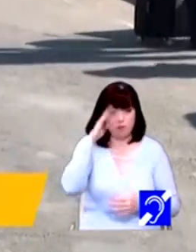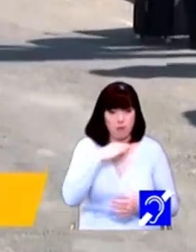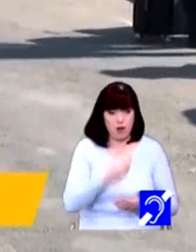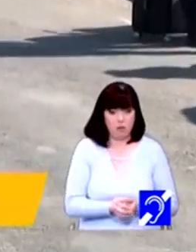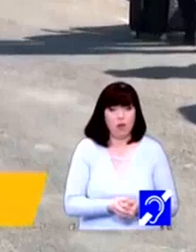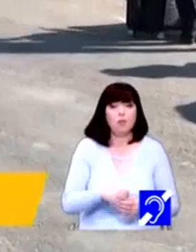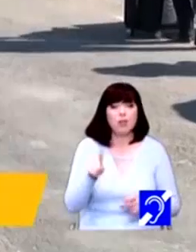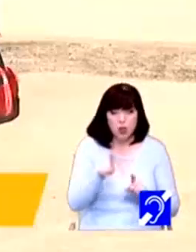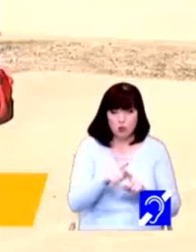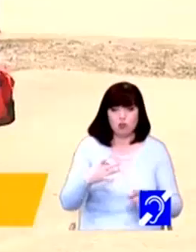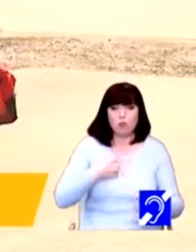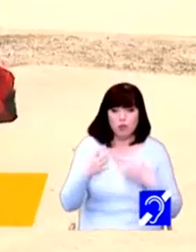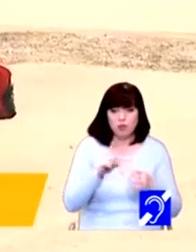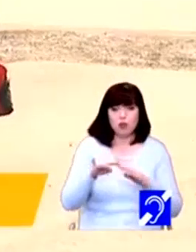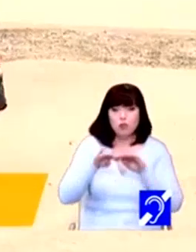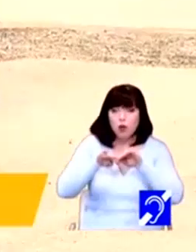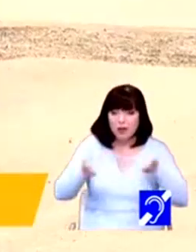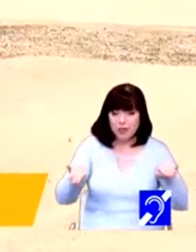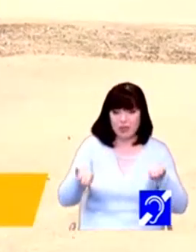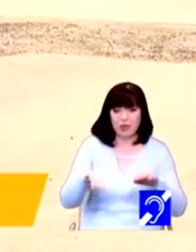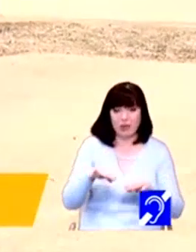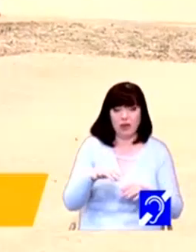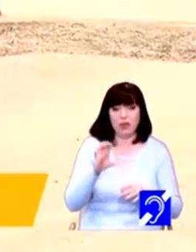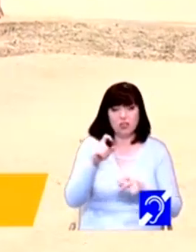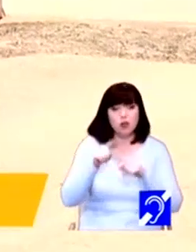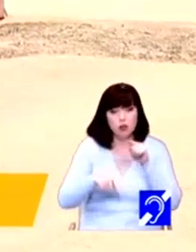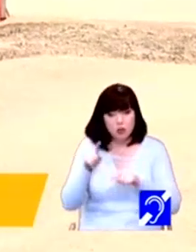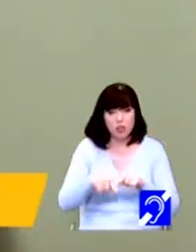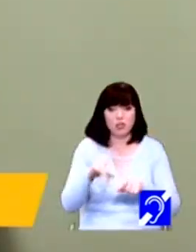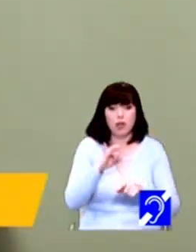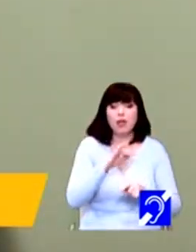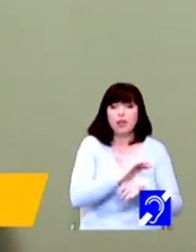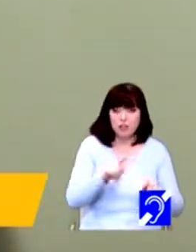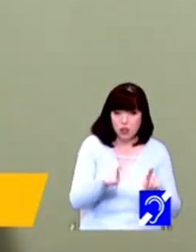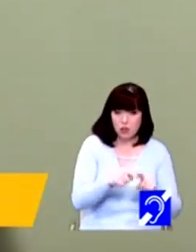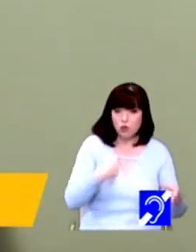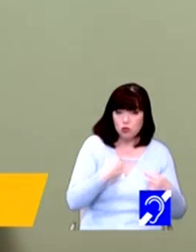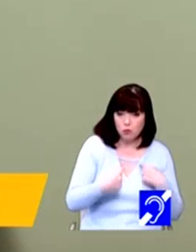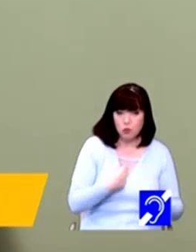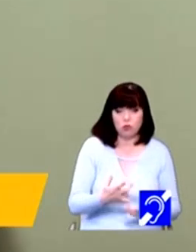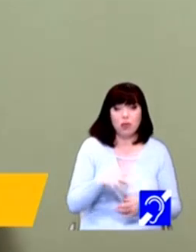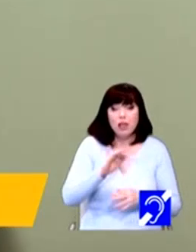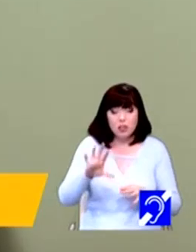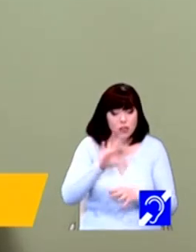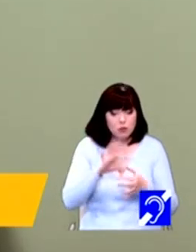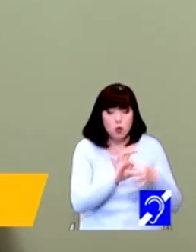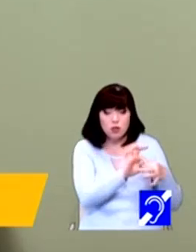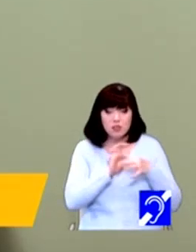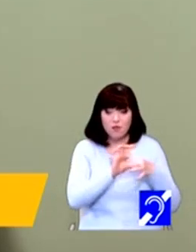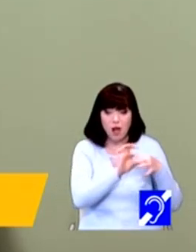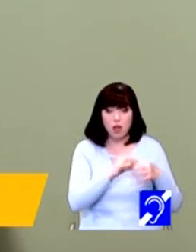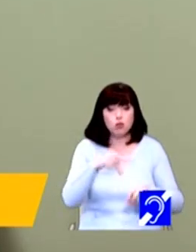i-au îndepărtat de groază pe care au fost nevoiți să o suporte atât ei cât și copiilor. Дети чувствуют, как мама себя чувствует. То есть мамы